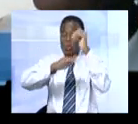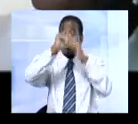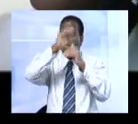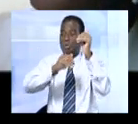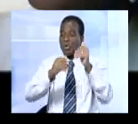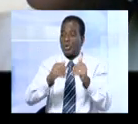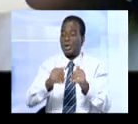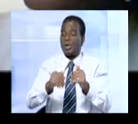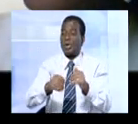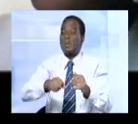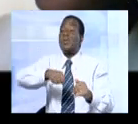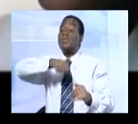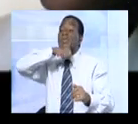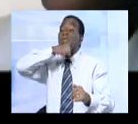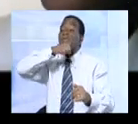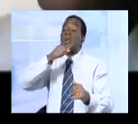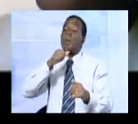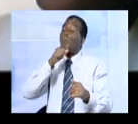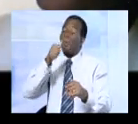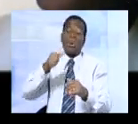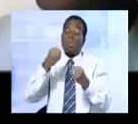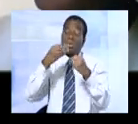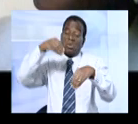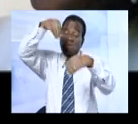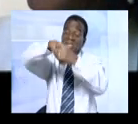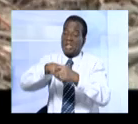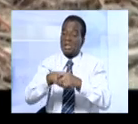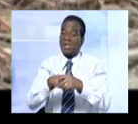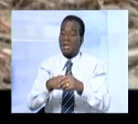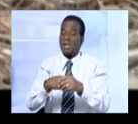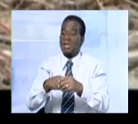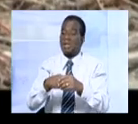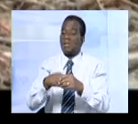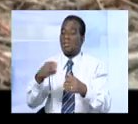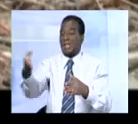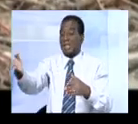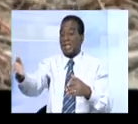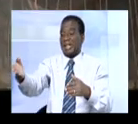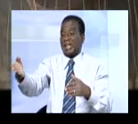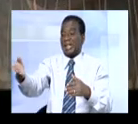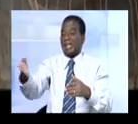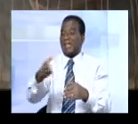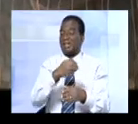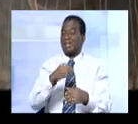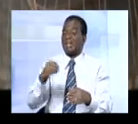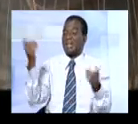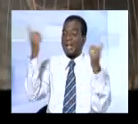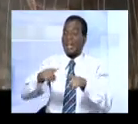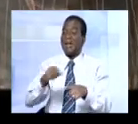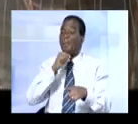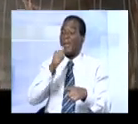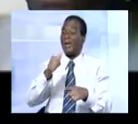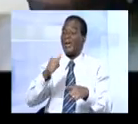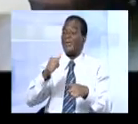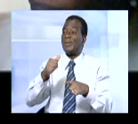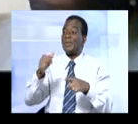principalement que le fer à béton. Le fer à béton parce que cette armature, que c'est ça qui donne la résistance à un